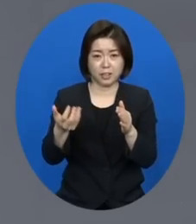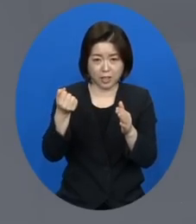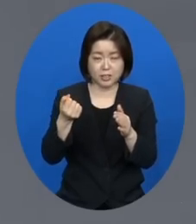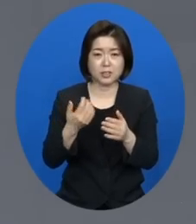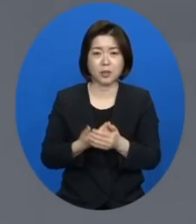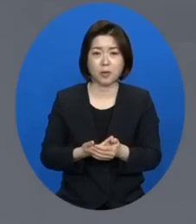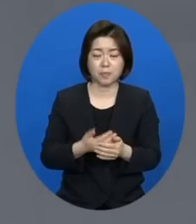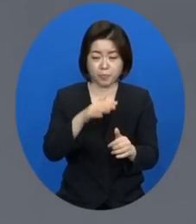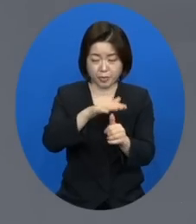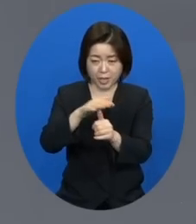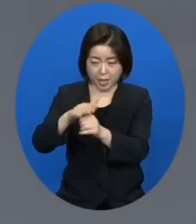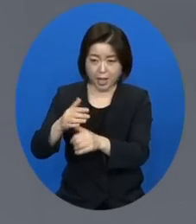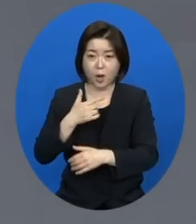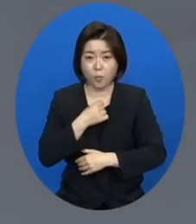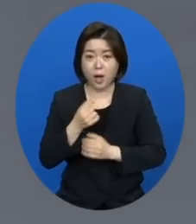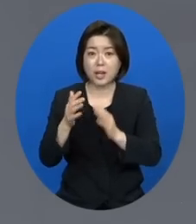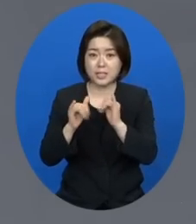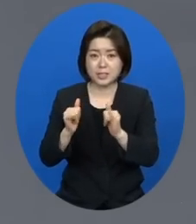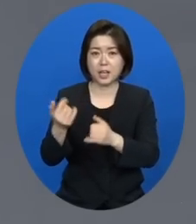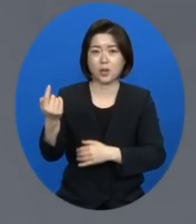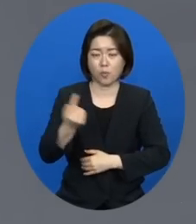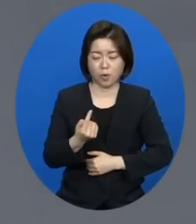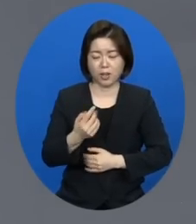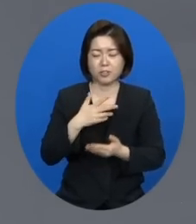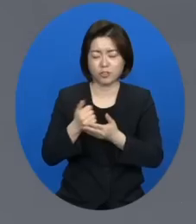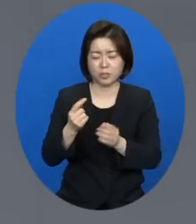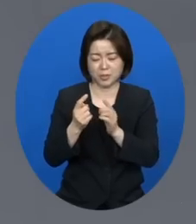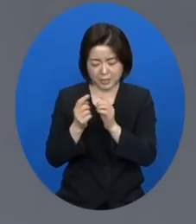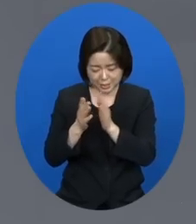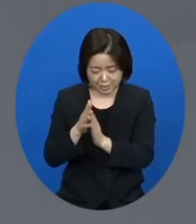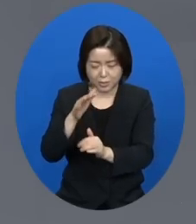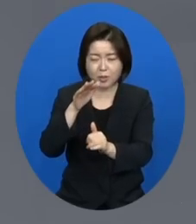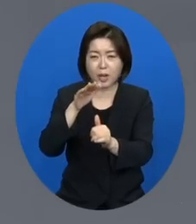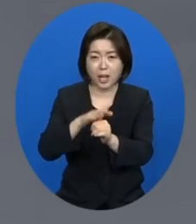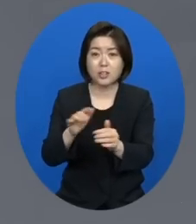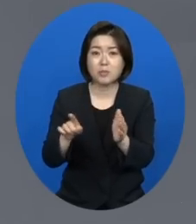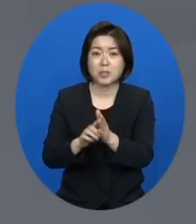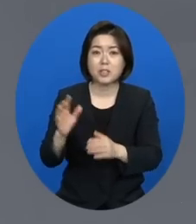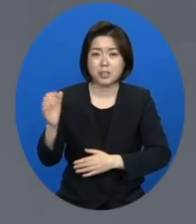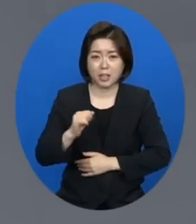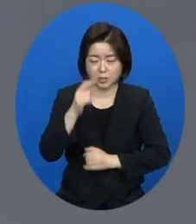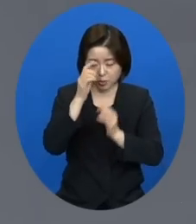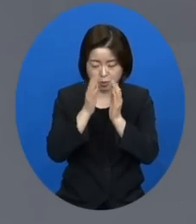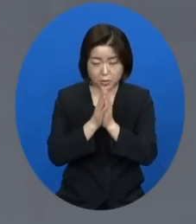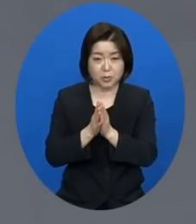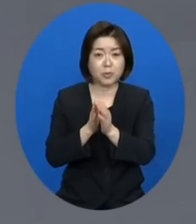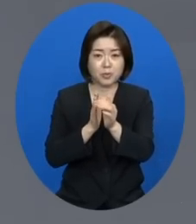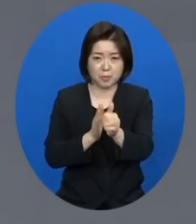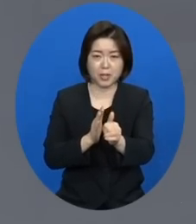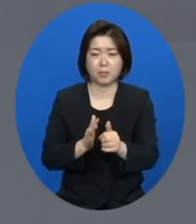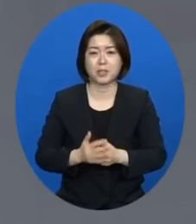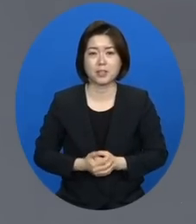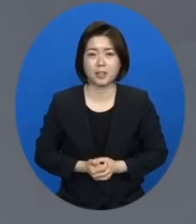받으실 분들은 나오셔서 주님께서 친히 안수하시는 그 믿음으로 우리 기도를 받으시면 되겠습니다.